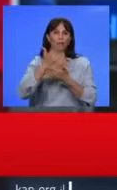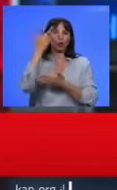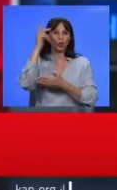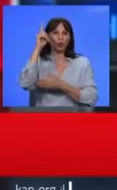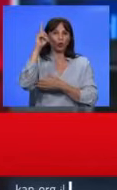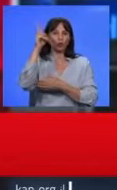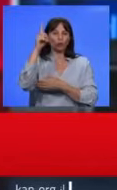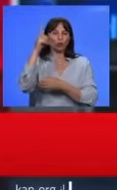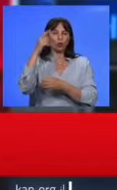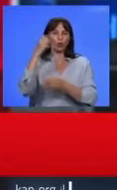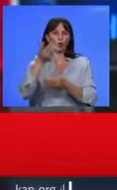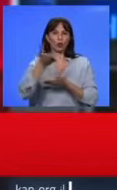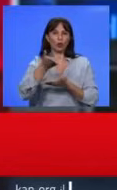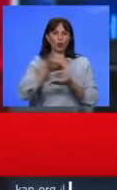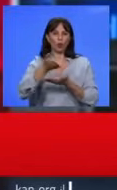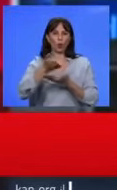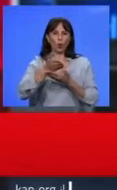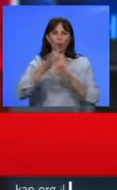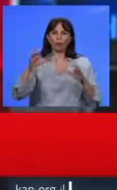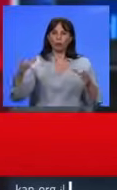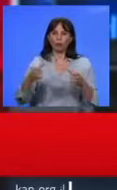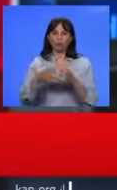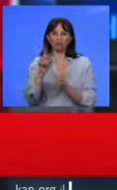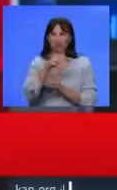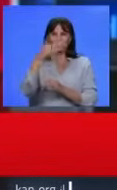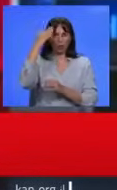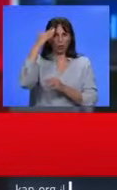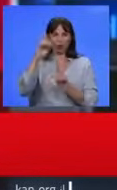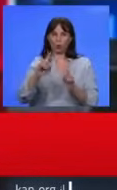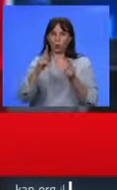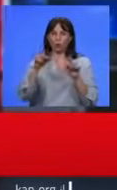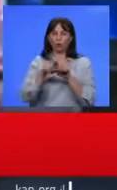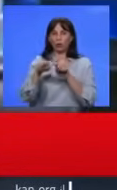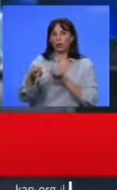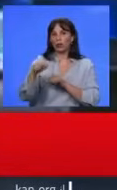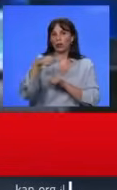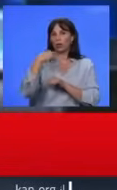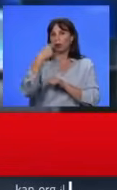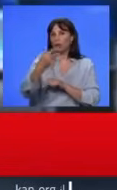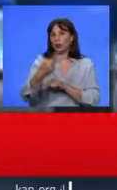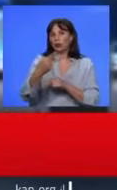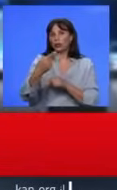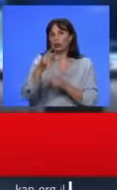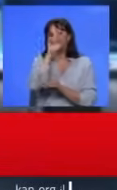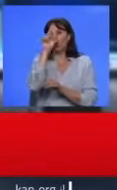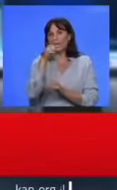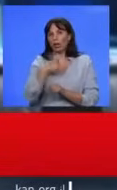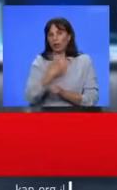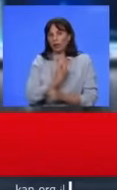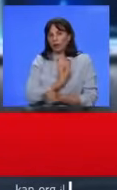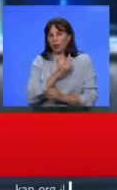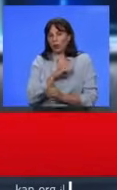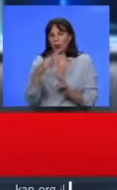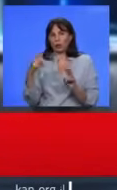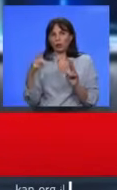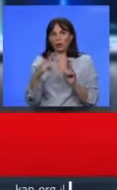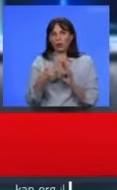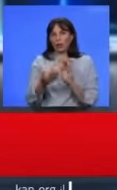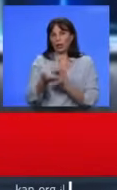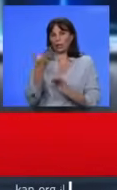במערך החם, לא מכיר אירוע כזה. אמרתי, אולי יובל מלכה לא נתקל באירוע הזה. פניתי לפני